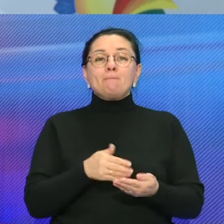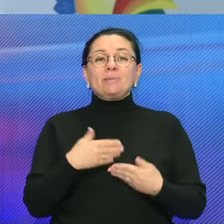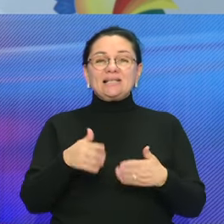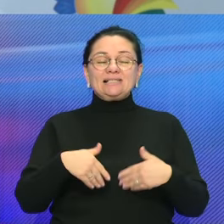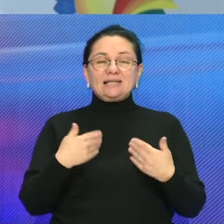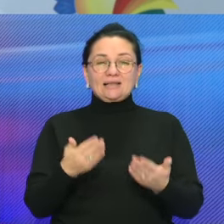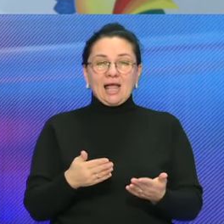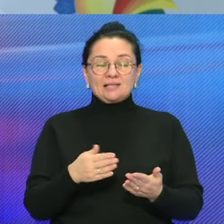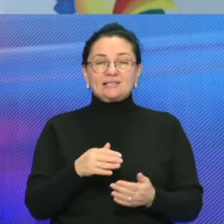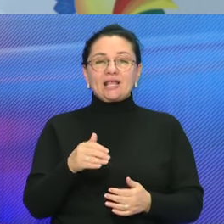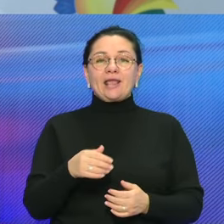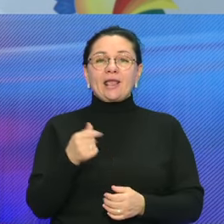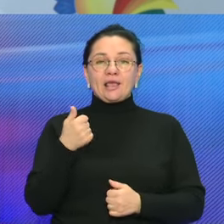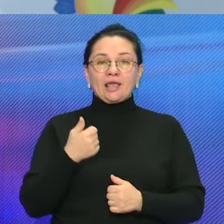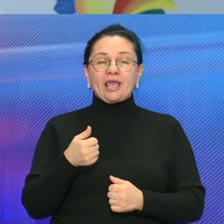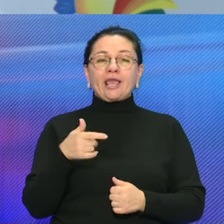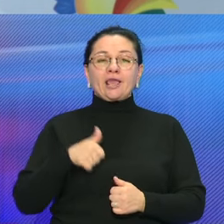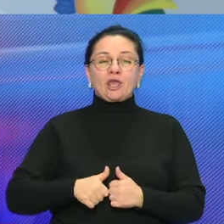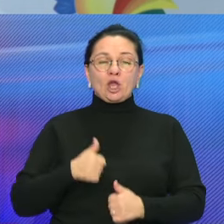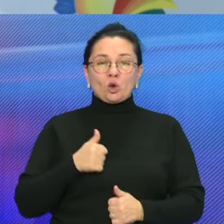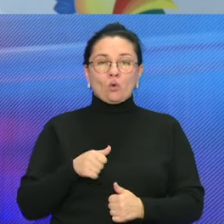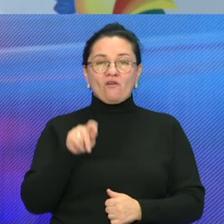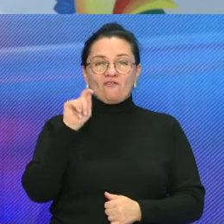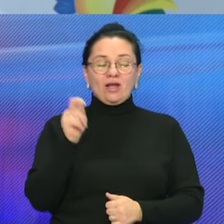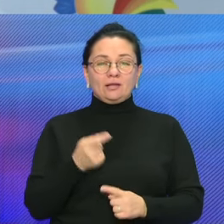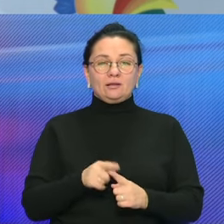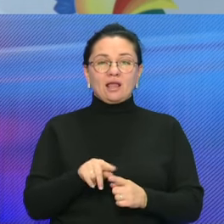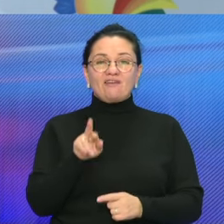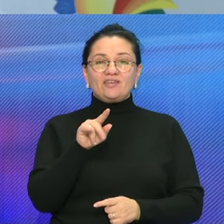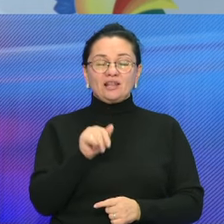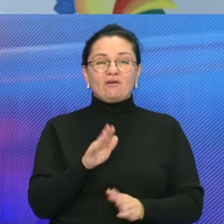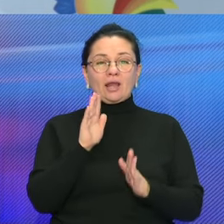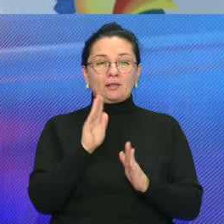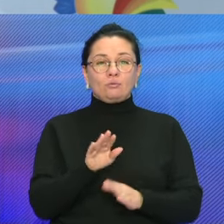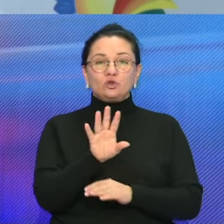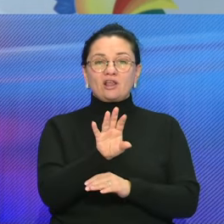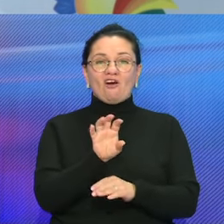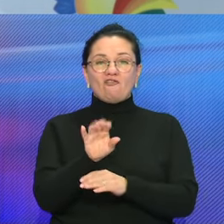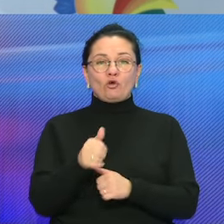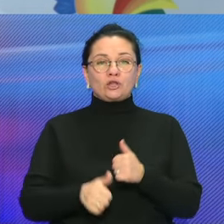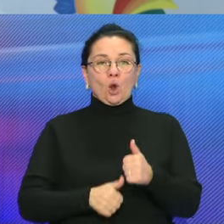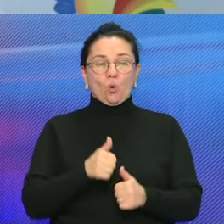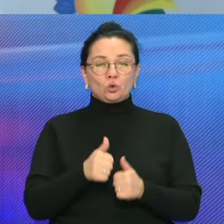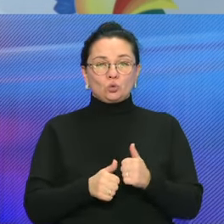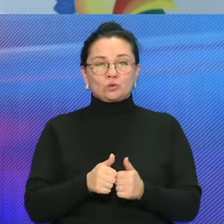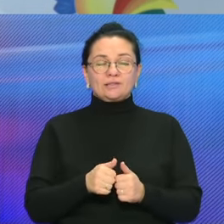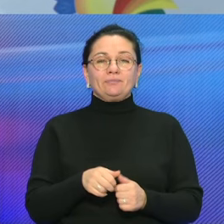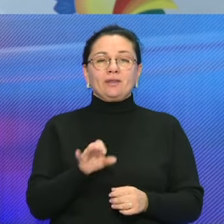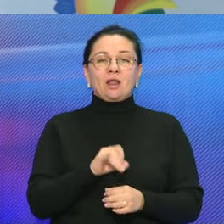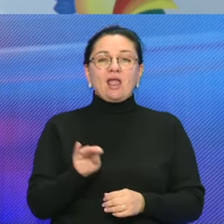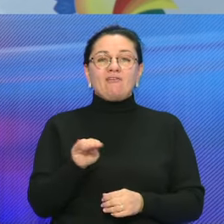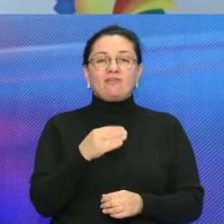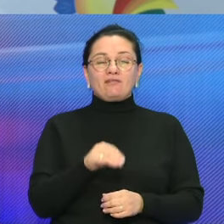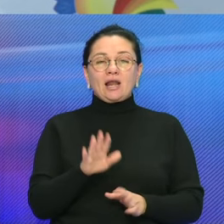войны. Мужество, доблесть и честь». Январь месяца знаменуется фотоконкурсом «Галерея мужества». В